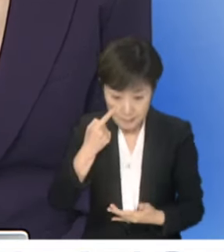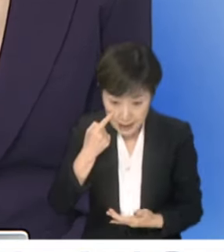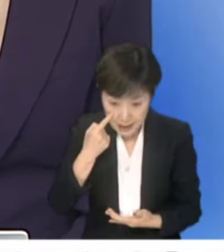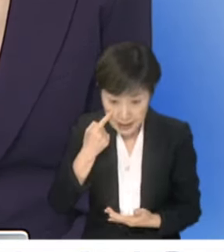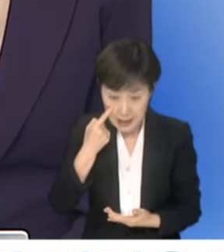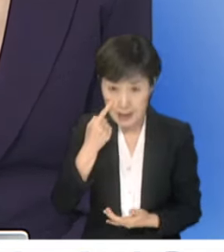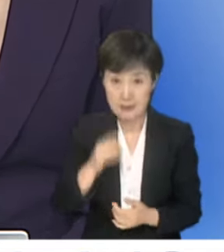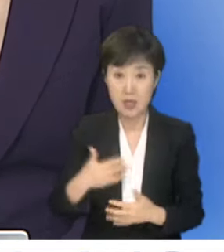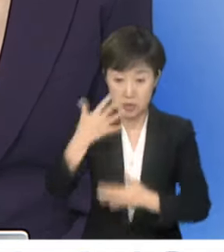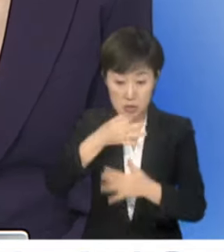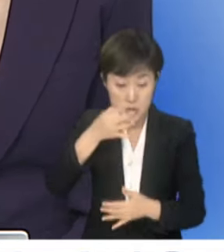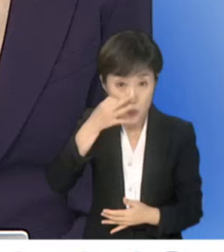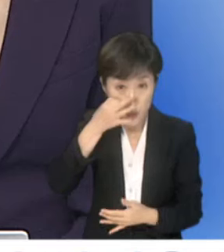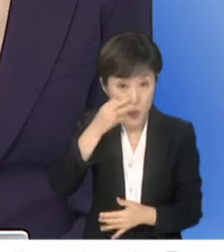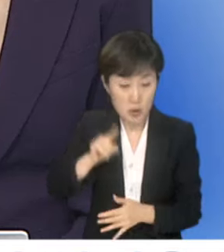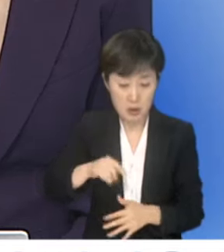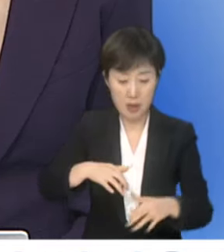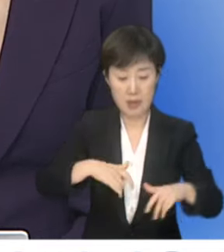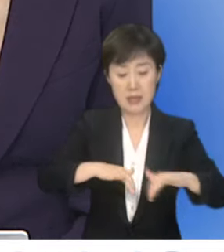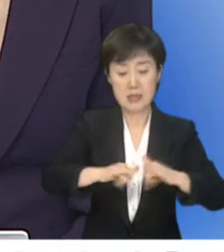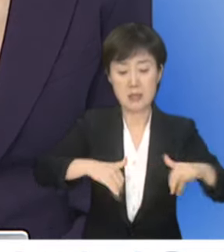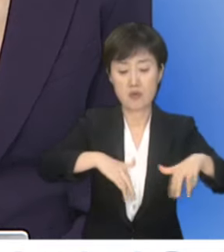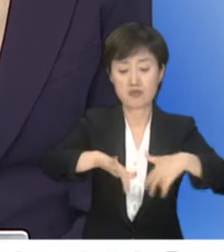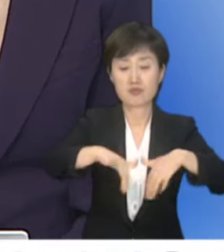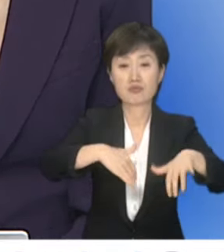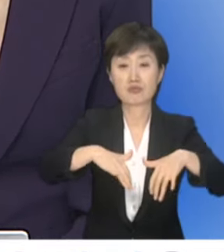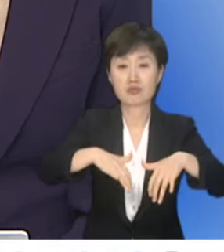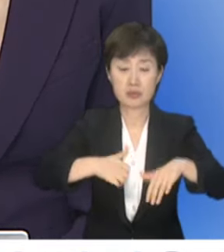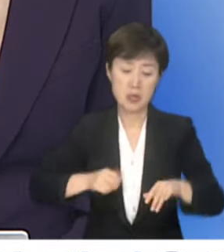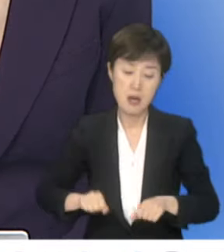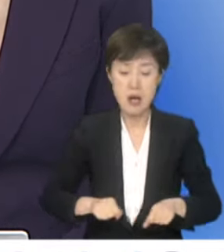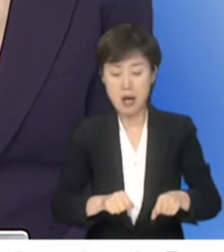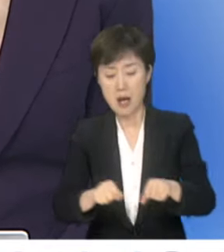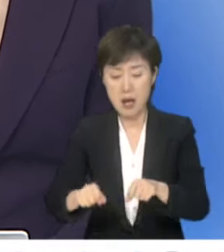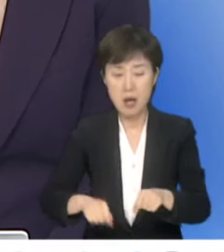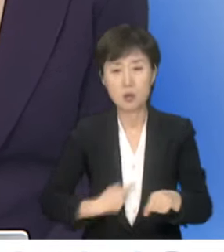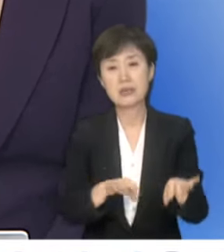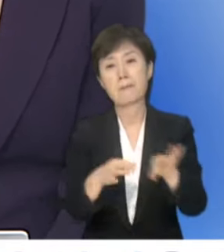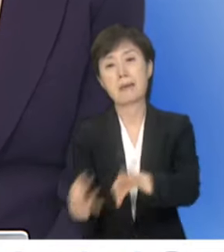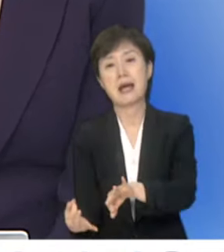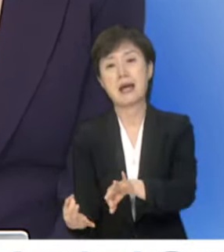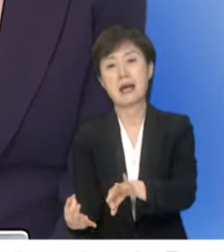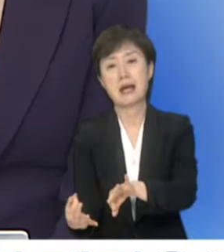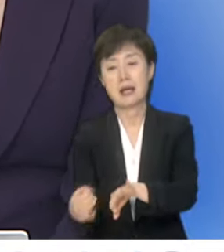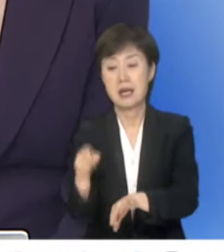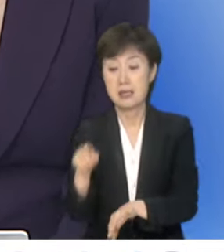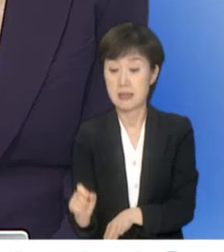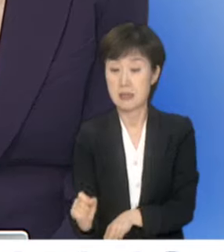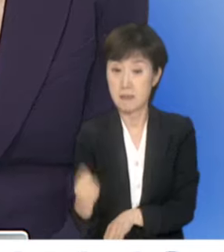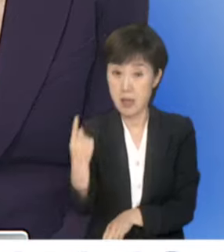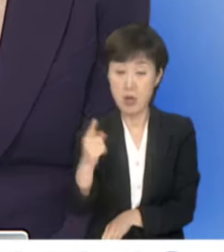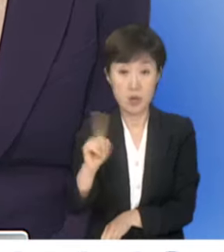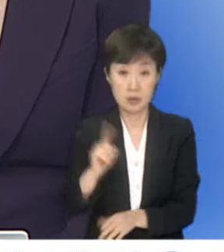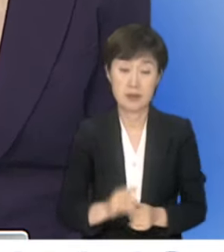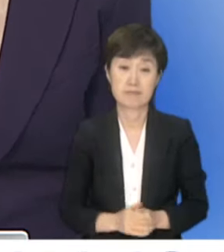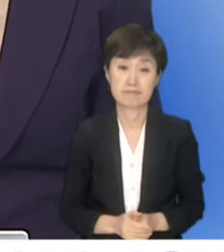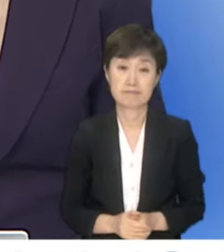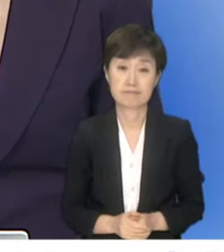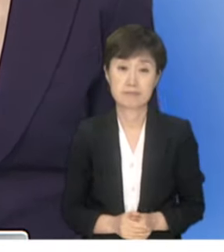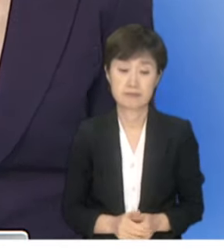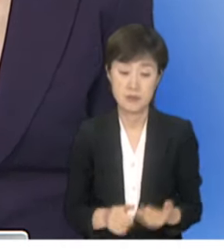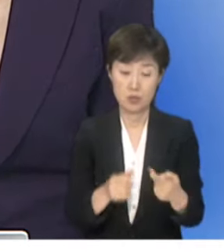있습니다. 영상에는요, 인도를 달리다 혼자 넘어지는 모습이 담겼는데요. 향후 수사에 어떤 영향을 미칠지 전망해 보겠습니다. 네,